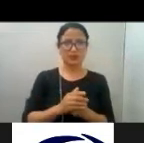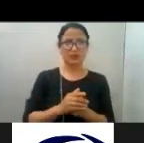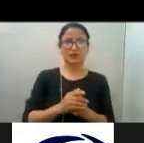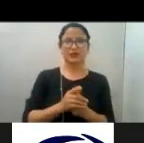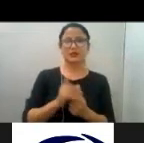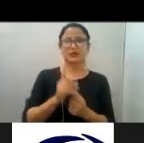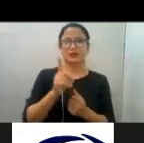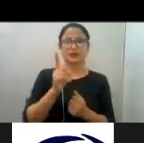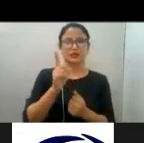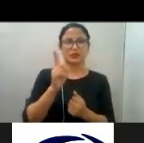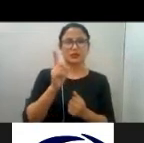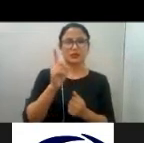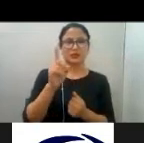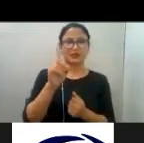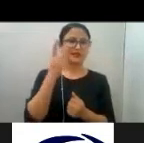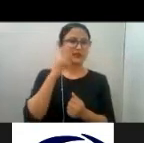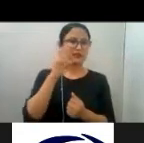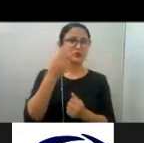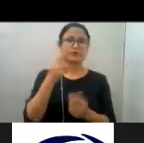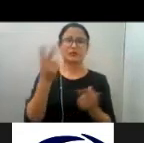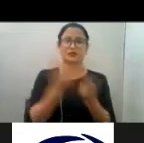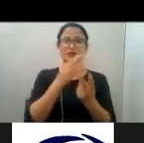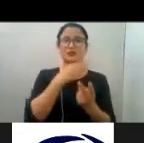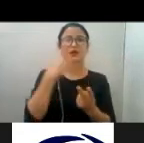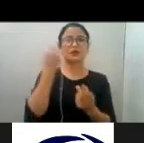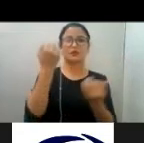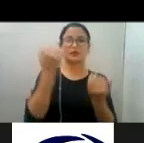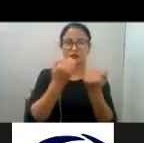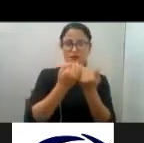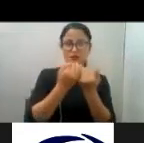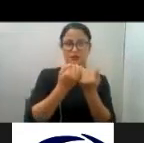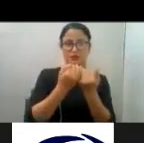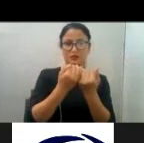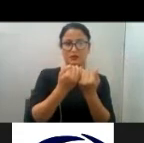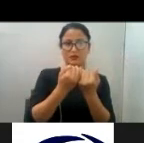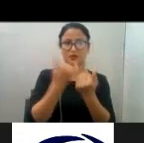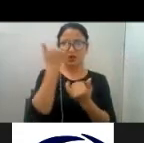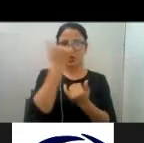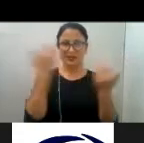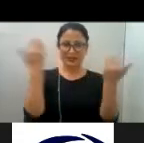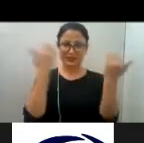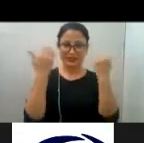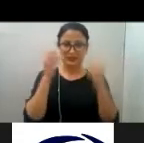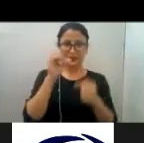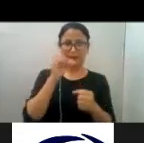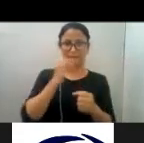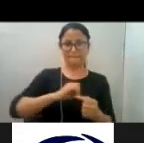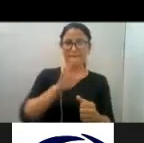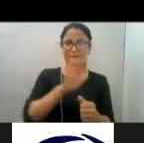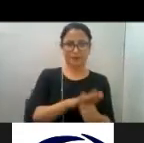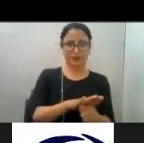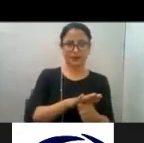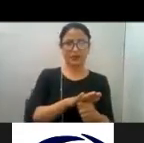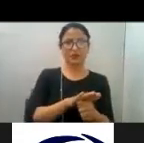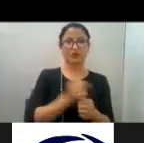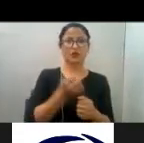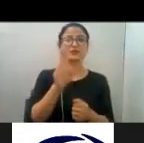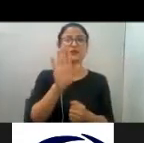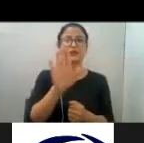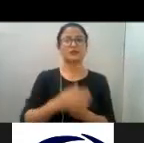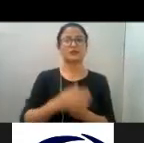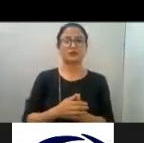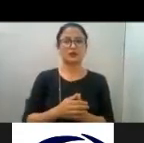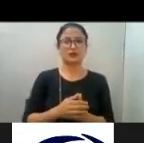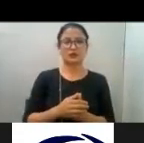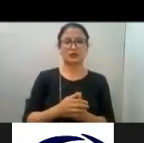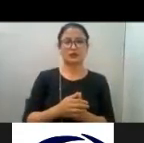जस्तोले आत्महत्या गर्छन् र त्यसमध्ये चाहिँ यो लैङ्गिक हिंसा पीडितको चाहिँ कति छन्,